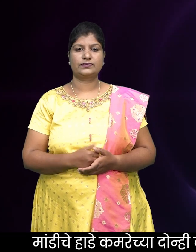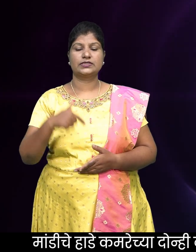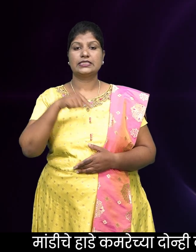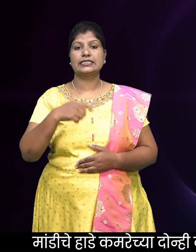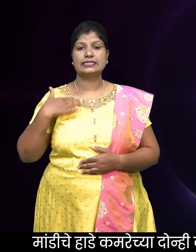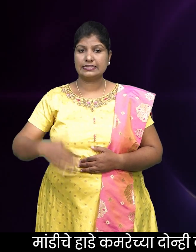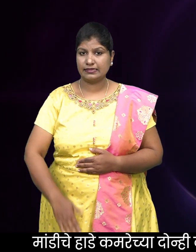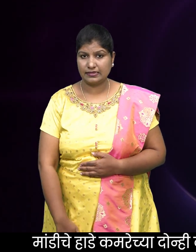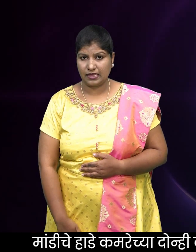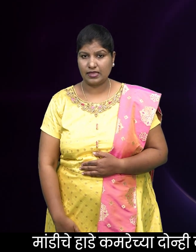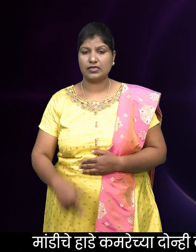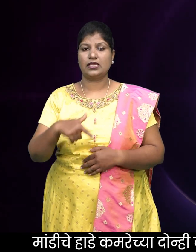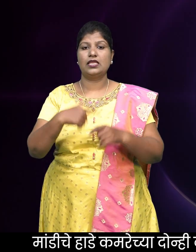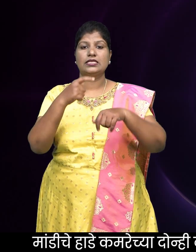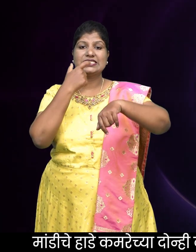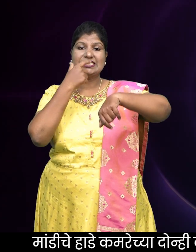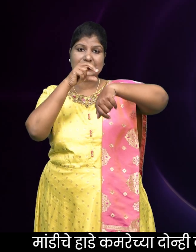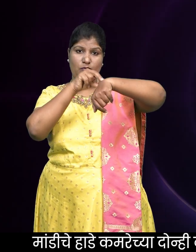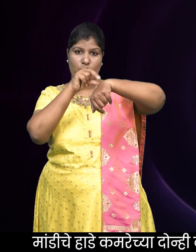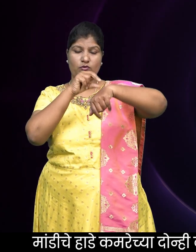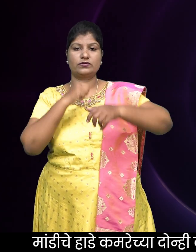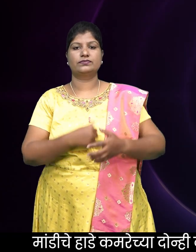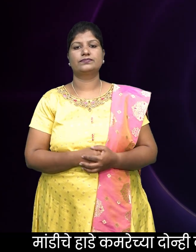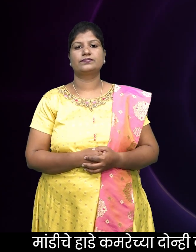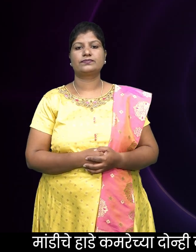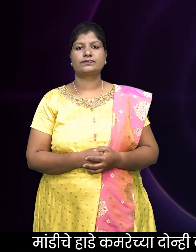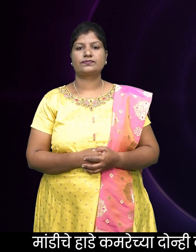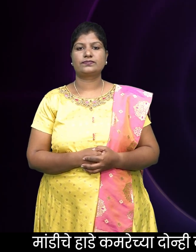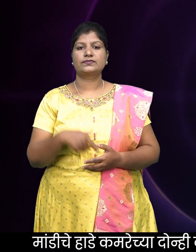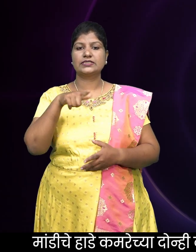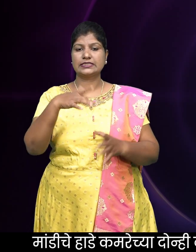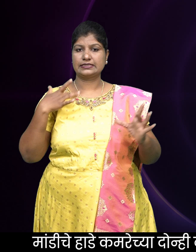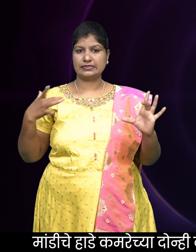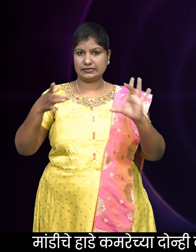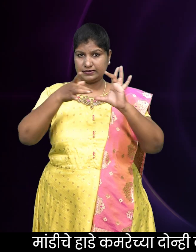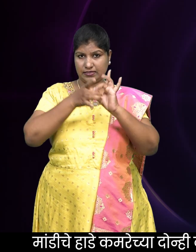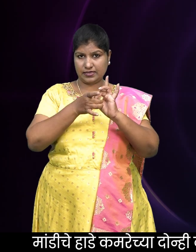मांडीचे हाडे कमरेच्या दोन्ही बाजूंना बॉल आणि सॉकेट जॉईंटनी जोडलेली असतात.